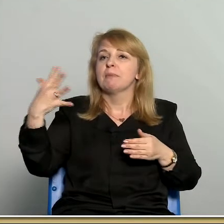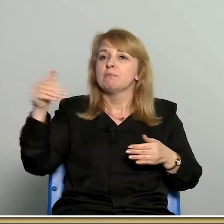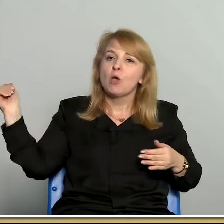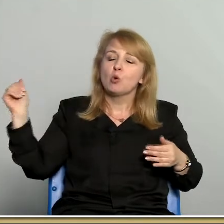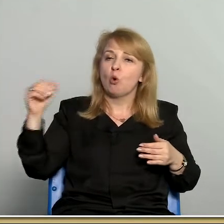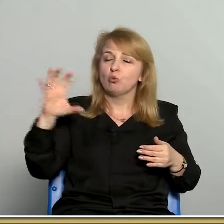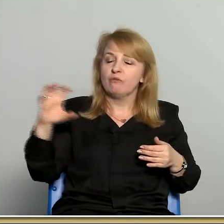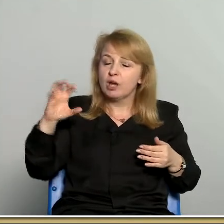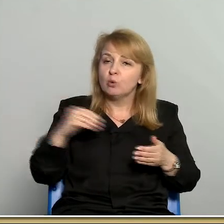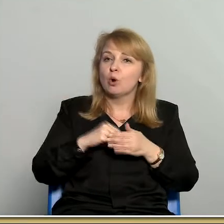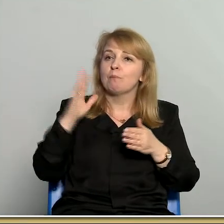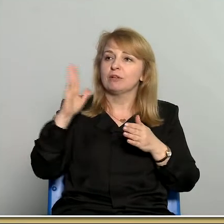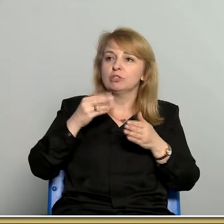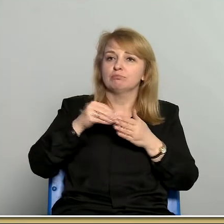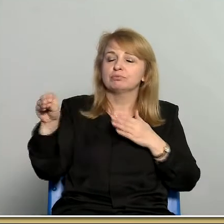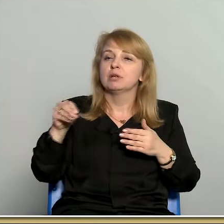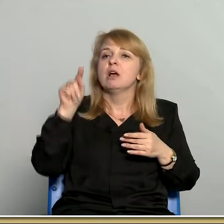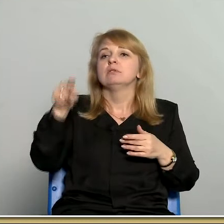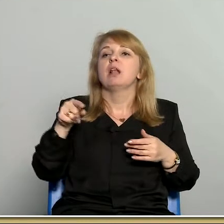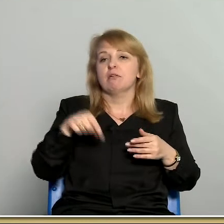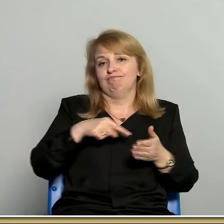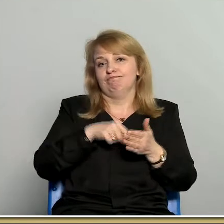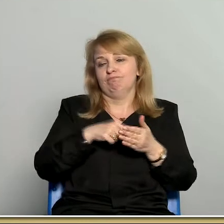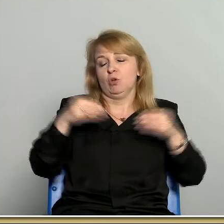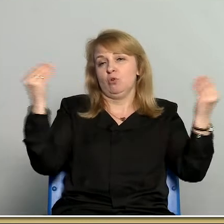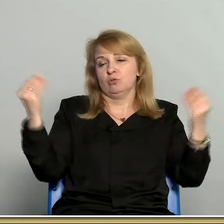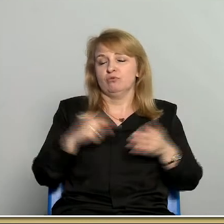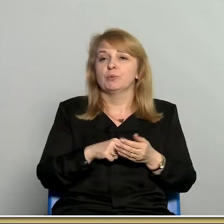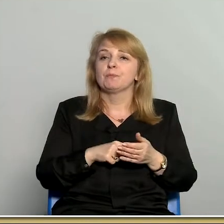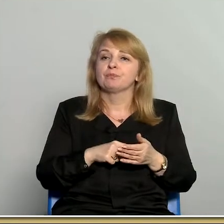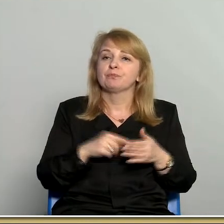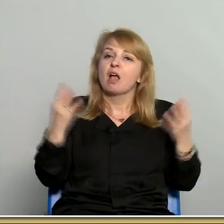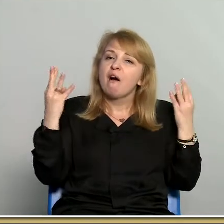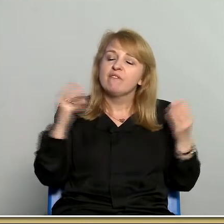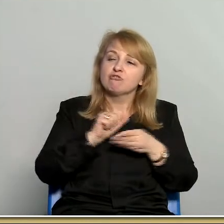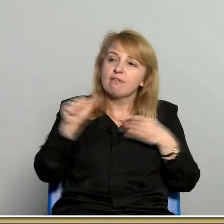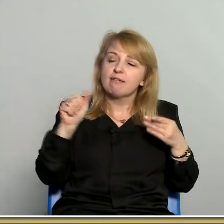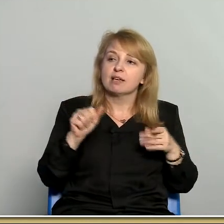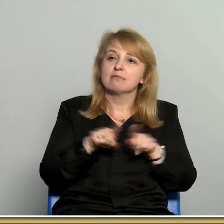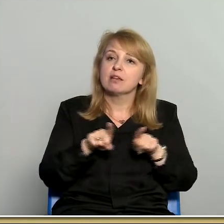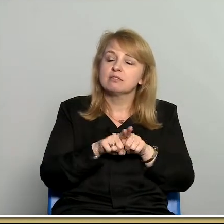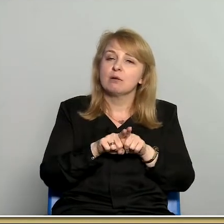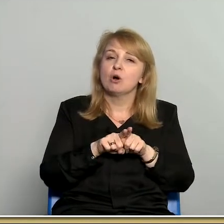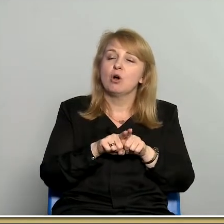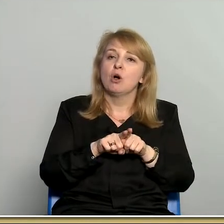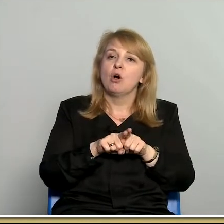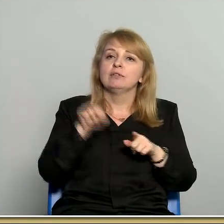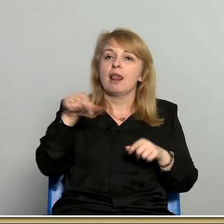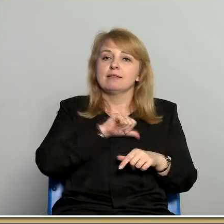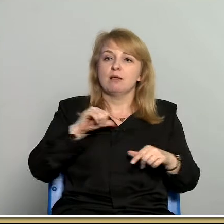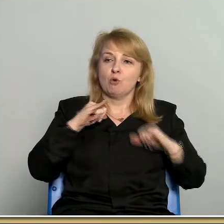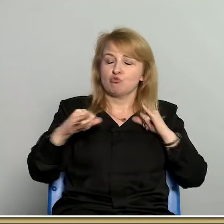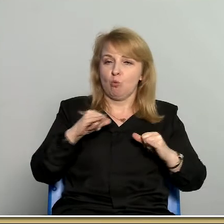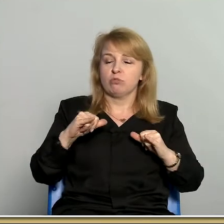będzie przeznaczona na to działanie. Myślę, że istotne działanie z punktu widzenia jednostek samorządu